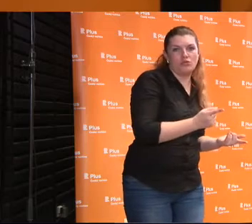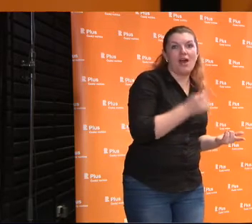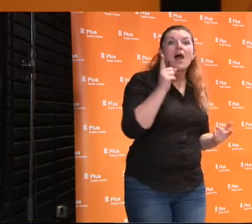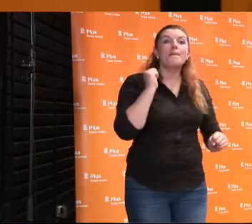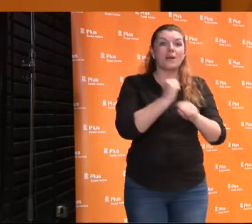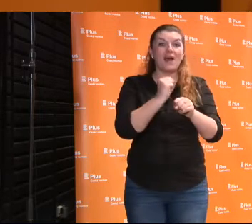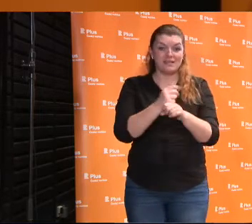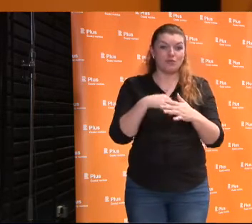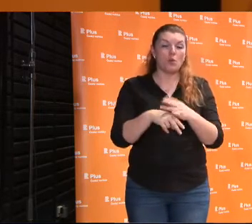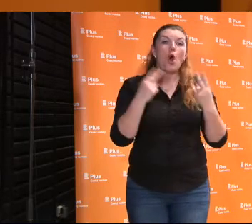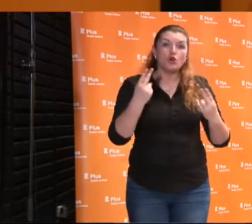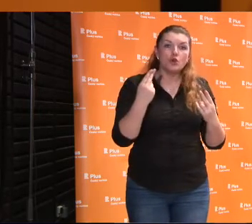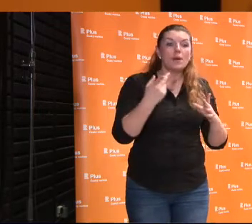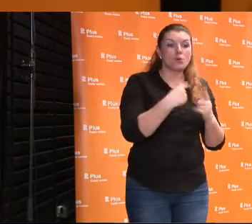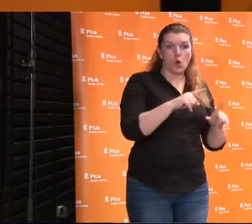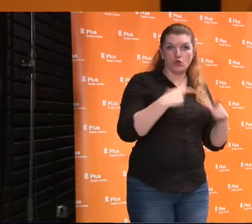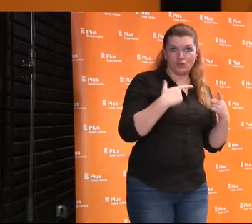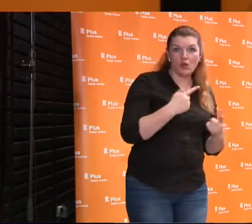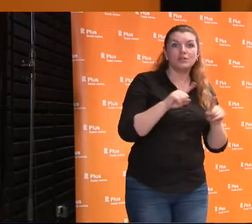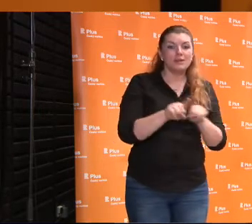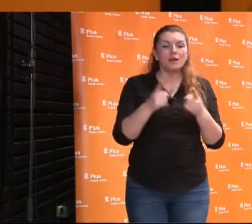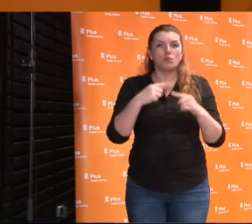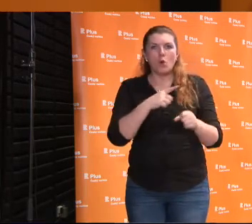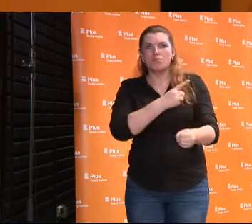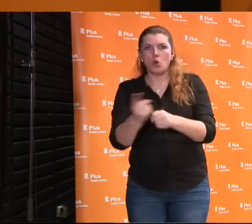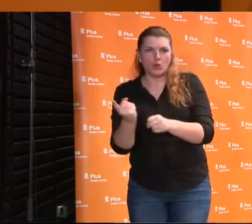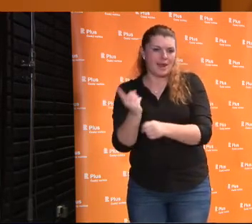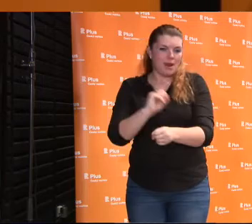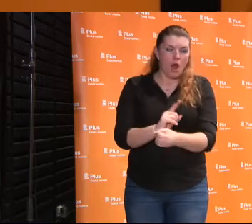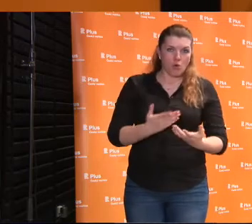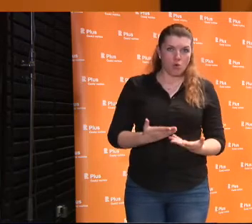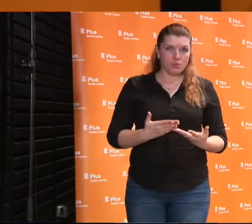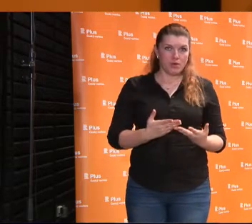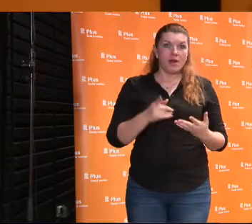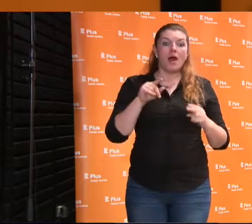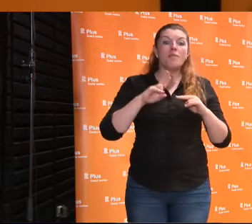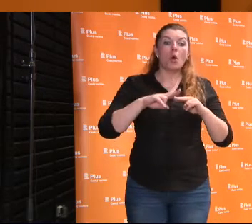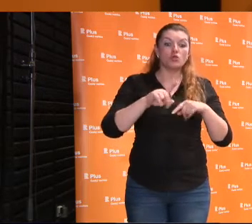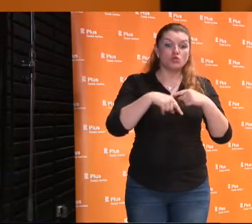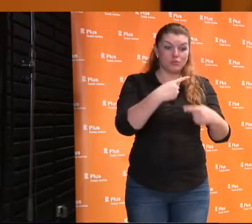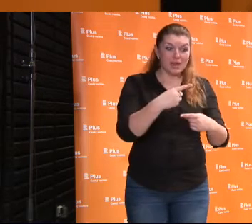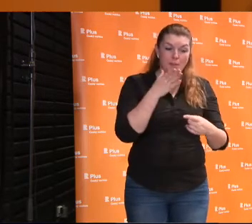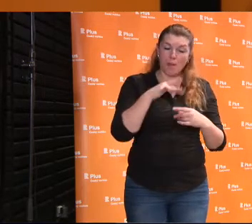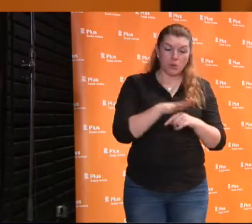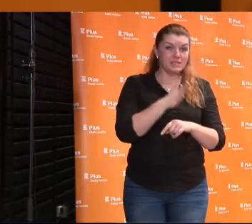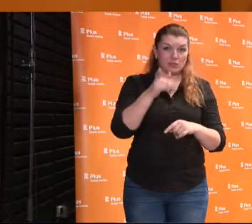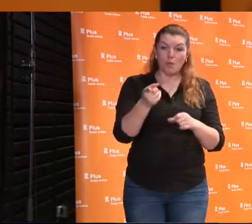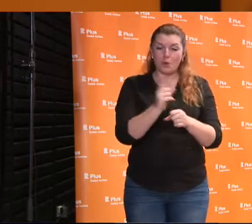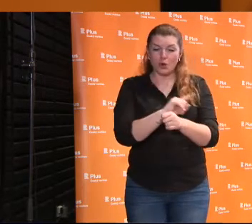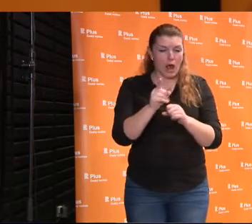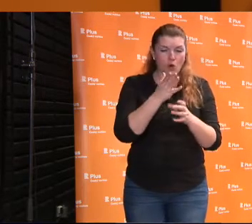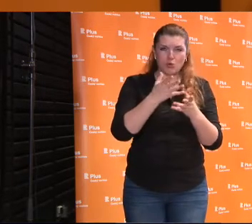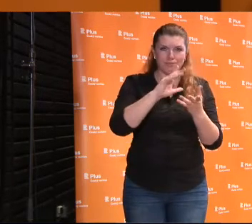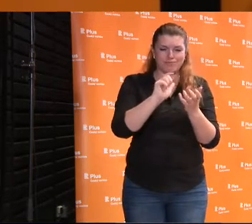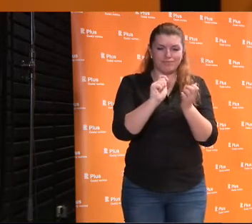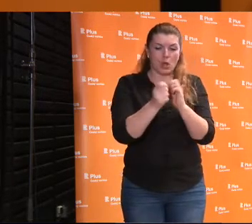hodnotu a má část komoditní. A podle mého názoru postupně bude docházet k dekomodifikaci práce, bude